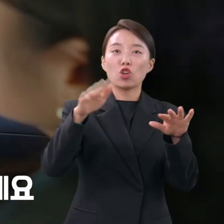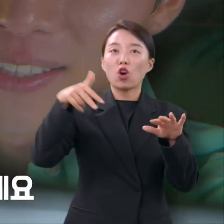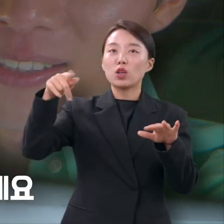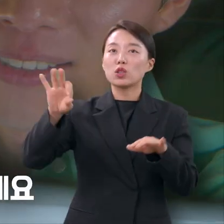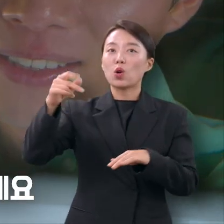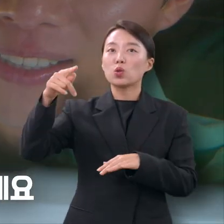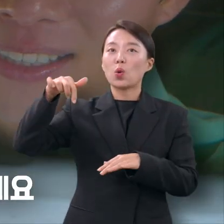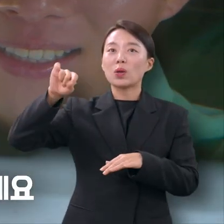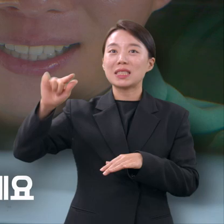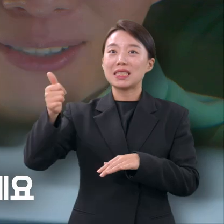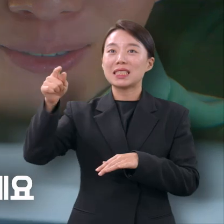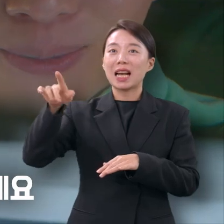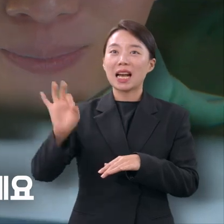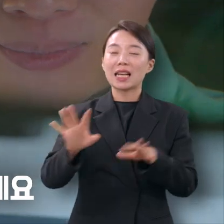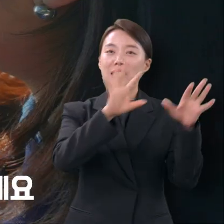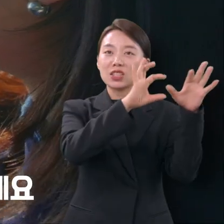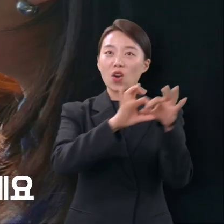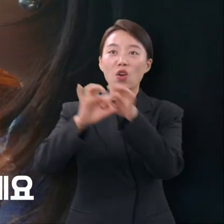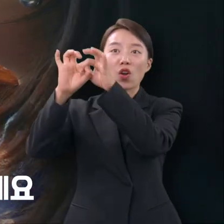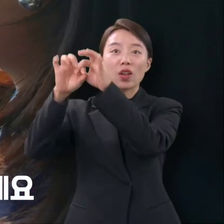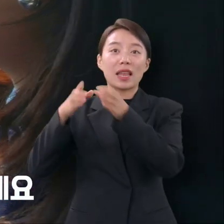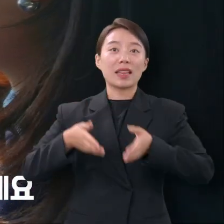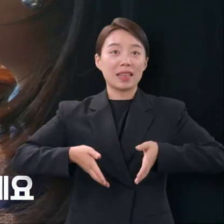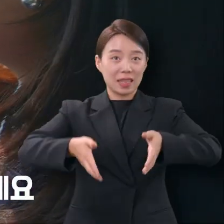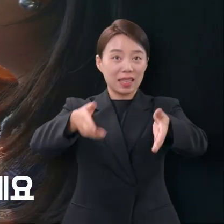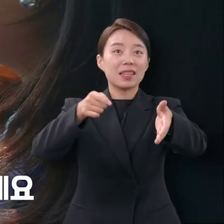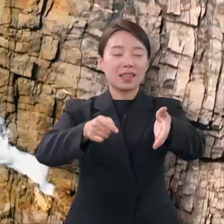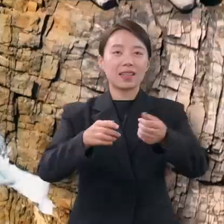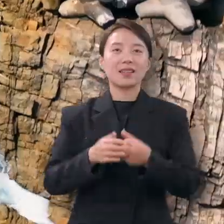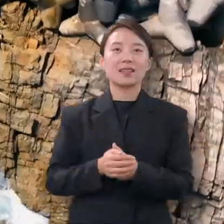금진해변에서부터 정동진항까지 이어지는 해안도로인데요.